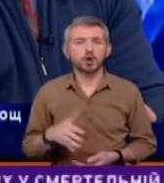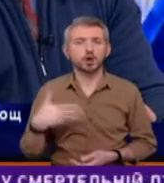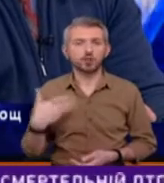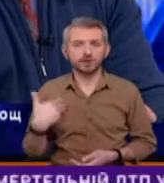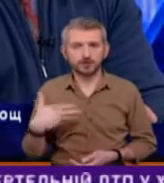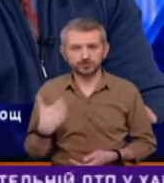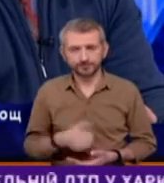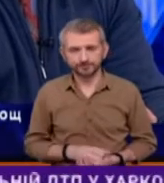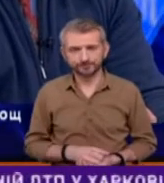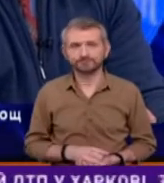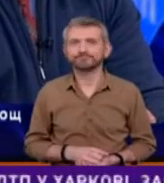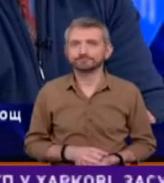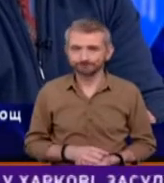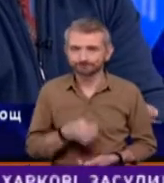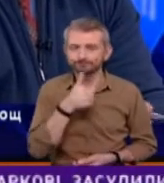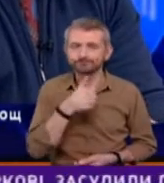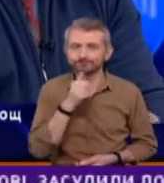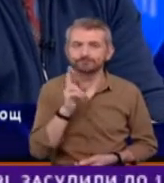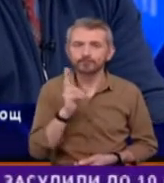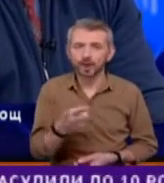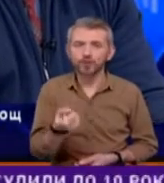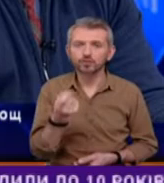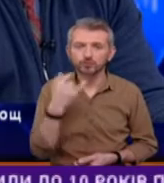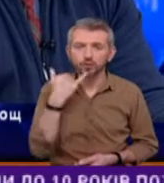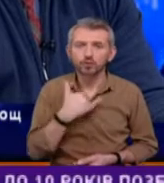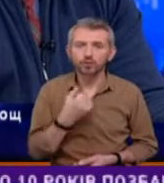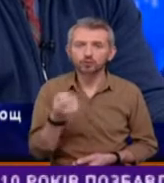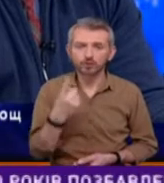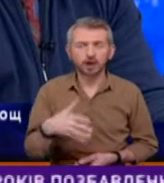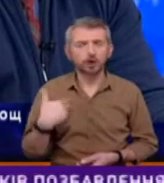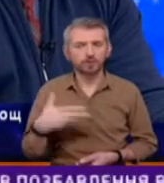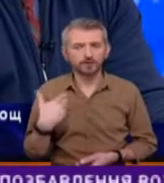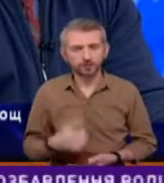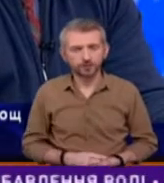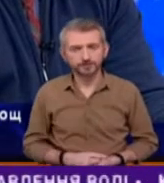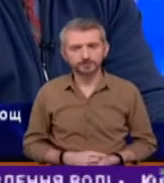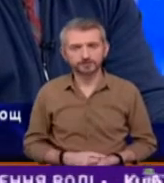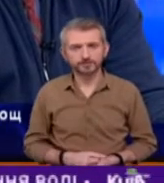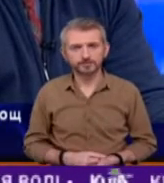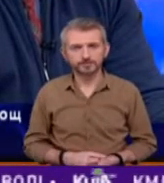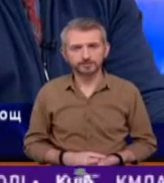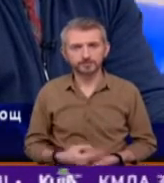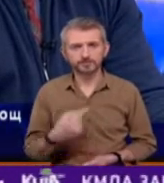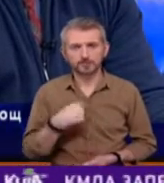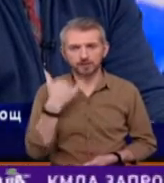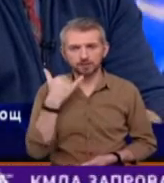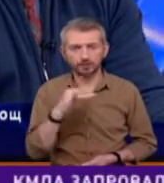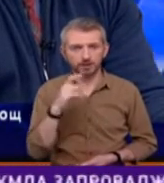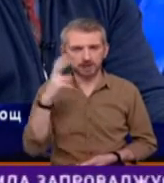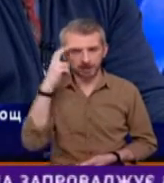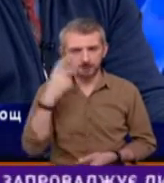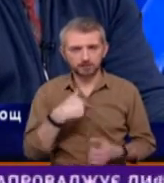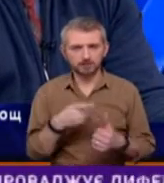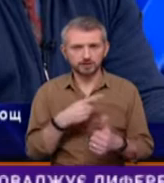вечір. Як вас звуть? Алло. Звідки ви дзвоните нам? Добрий вечір. Добрий. Я дзвоню з Києва, мене